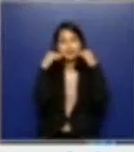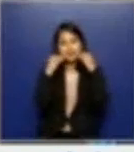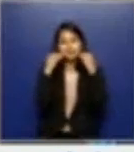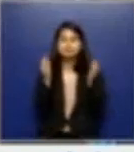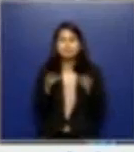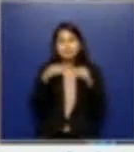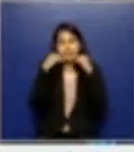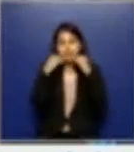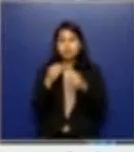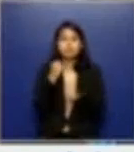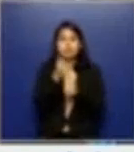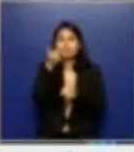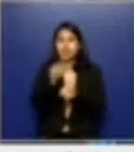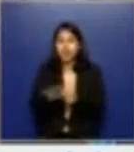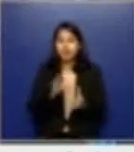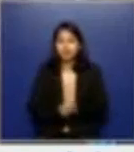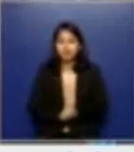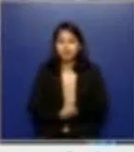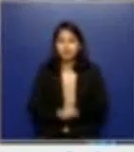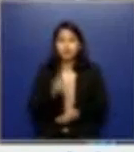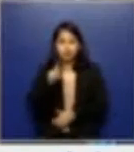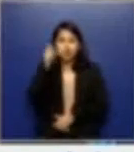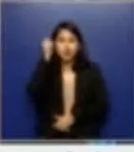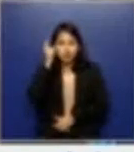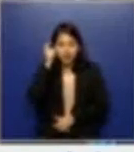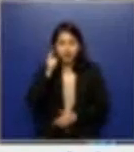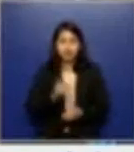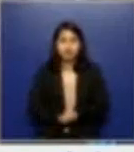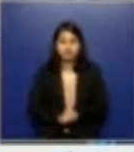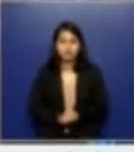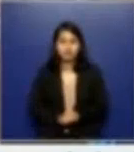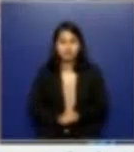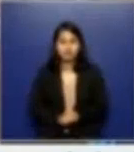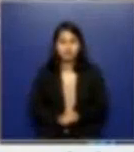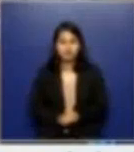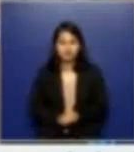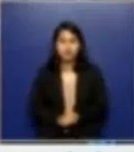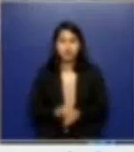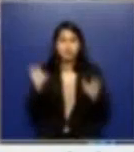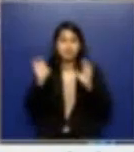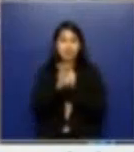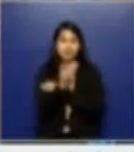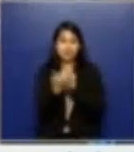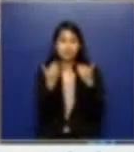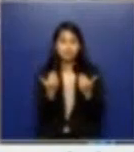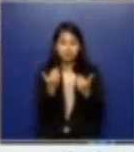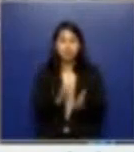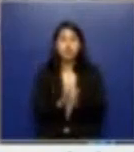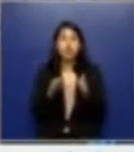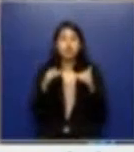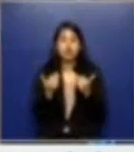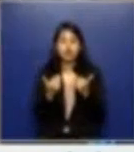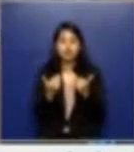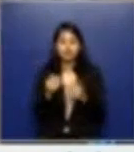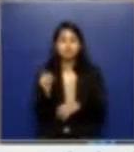ให้กันเนี่ยมันทำไม่ได้ครับเพราะนั้นต้องเข้าใจกันท่านประธานครับนี่คือสภาพปัจจุบันแล้วสิ่งซึ่งกำลังเผชิญวัน